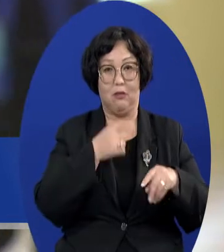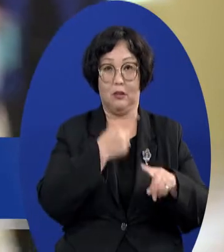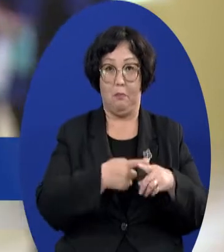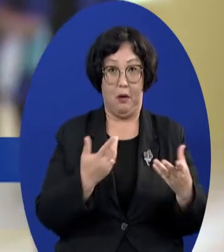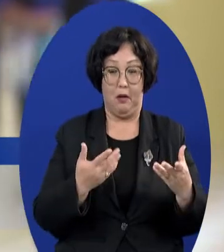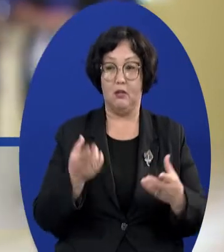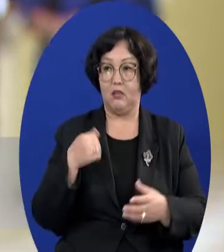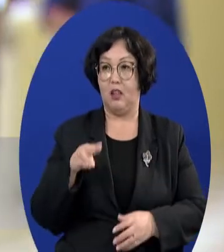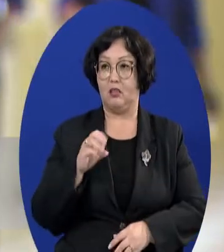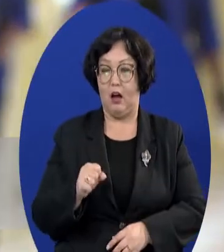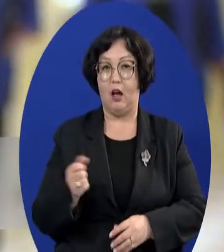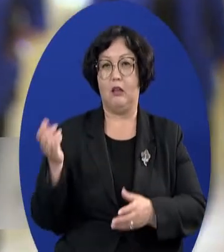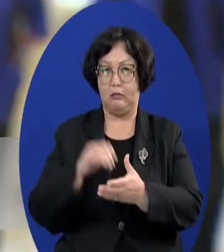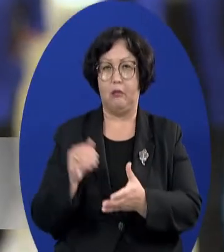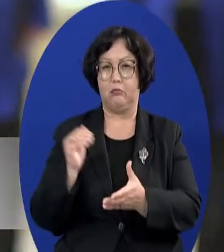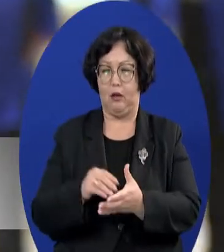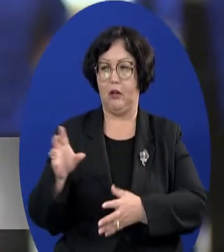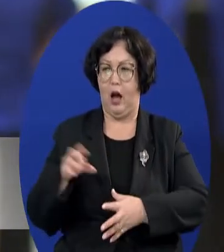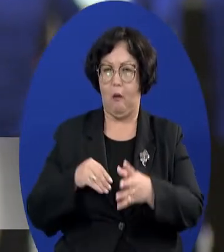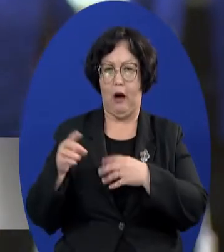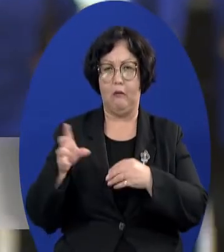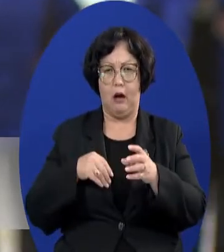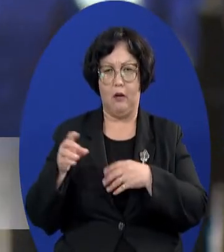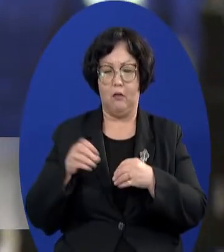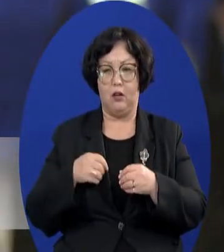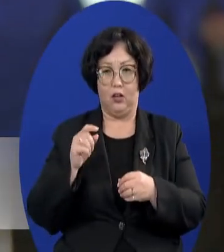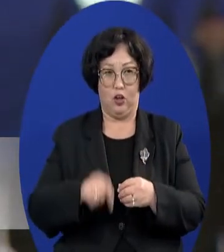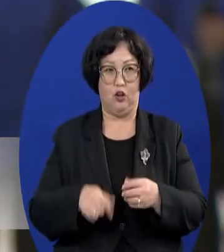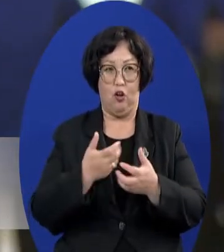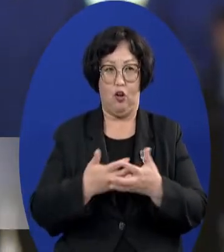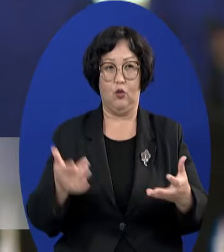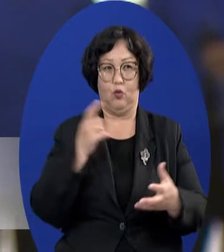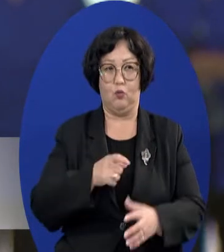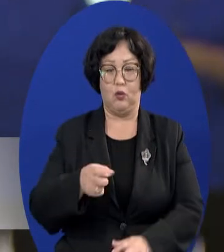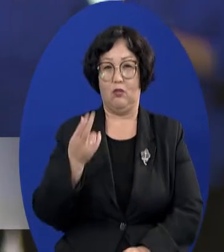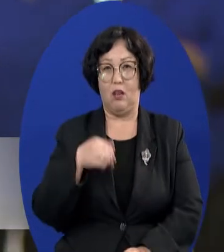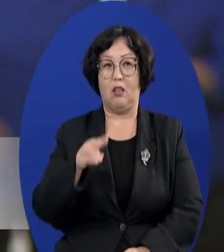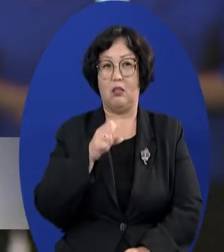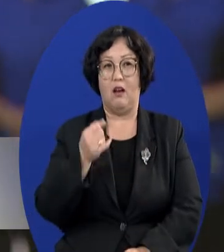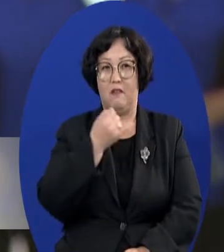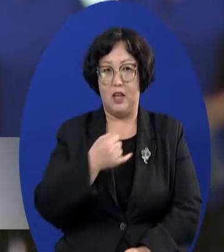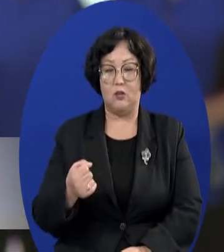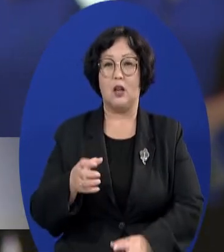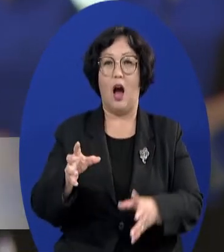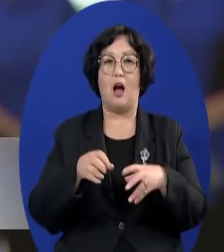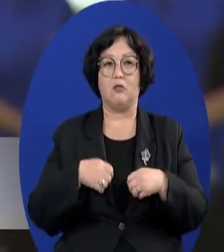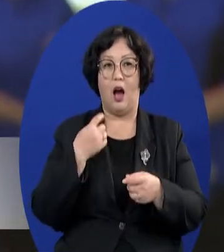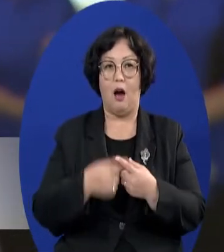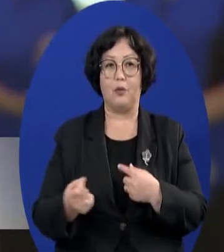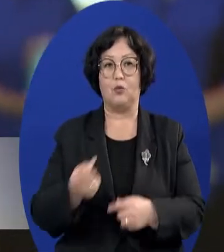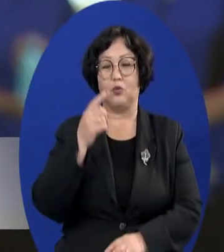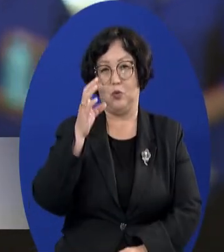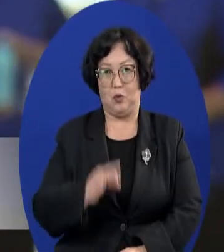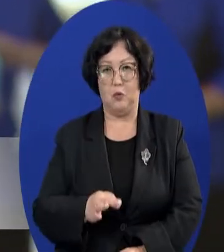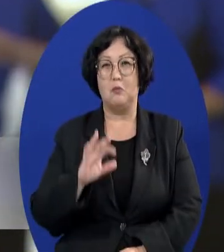Энэ бол нэлээд олон хүн халдварлах ийм бол магадлал бол байна.